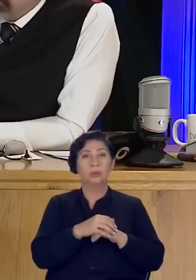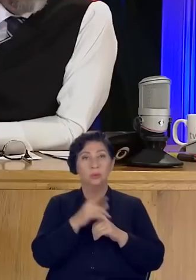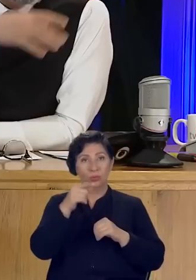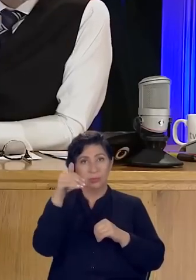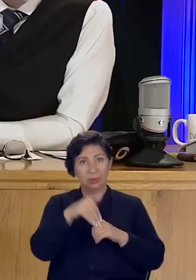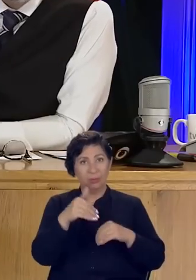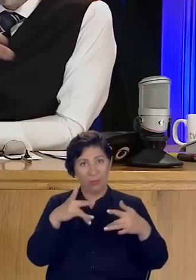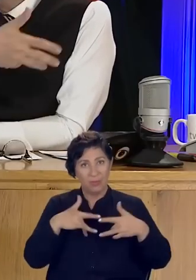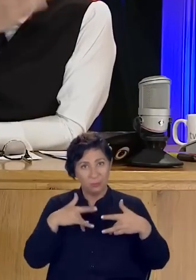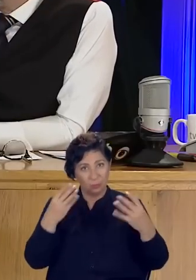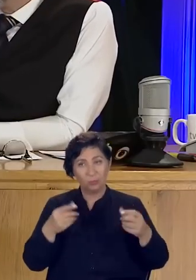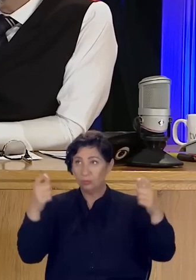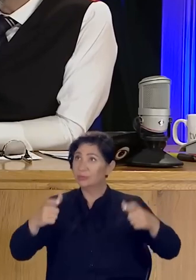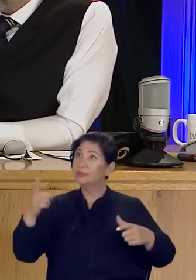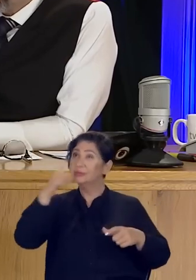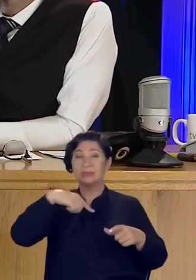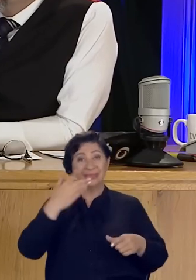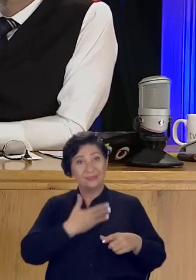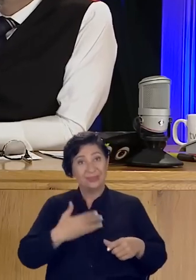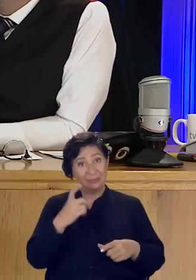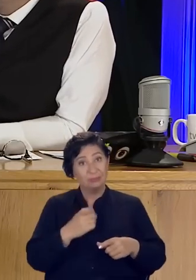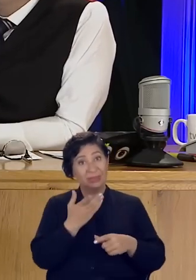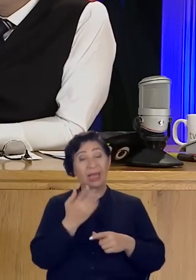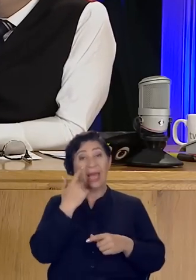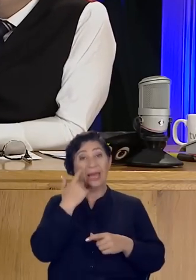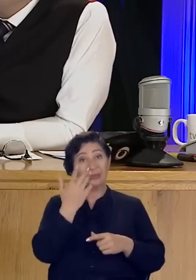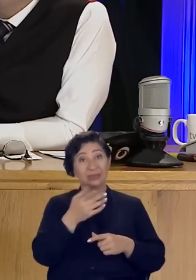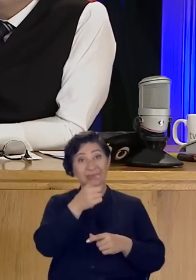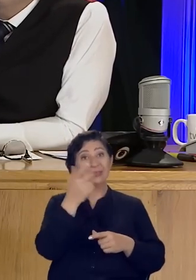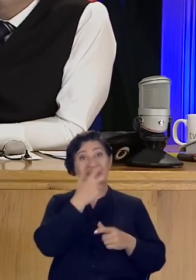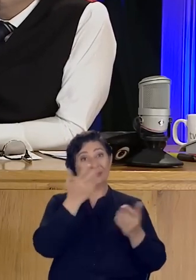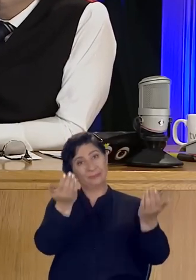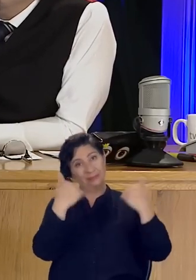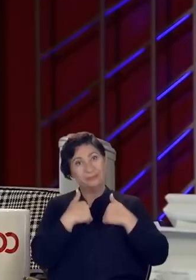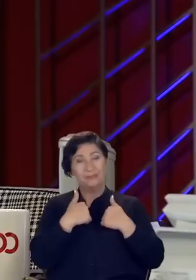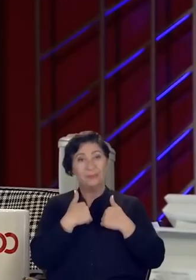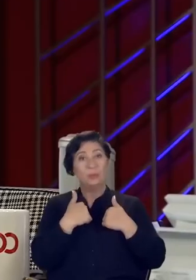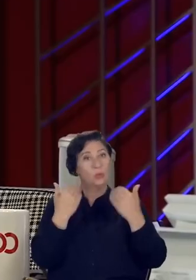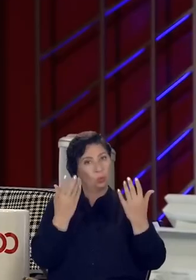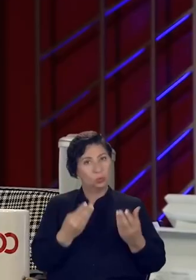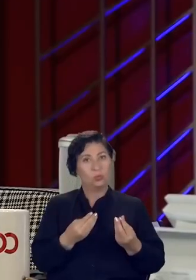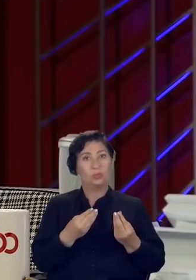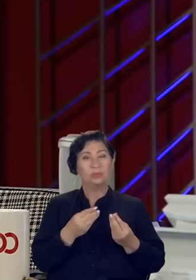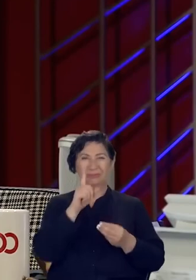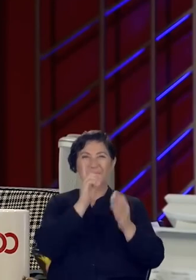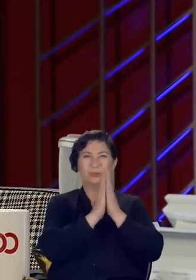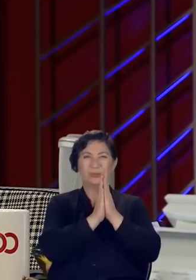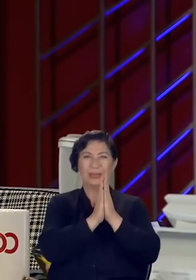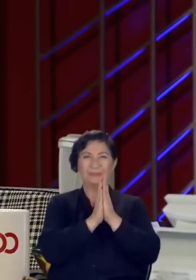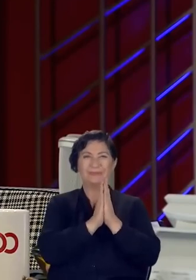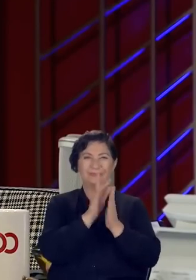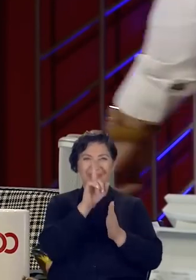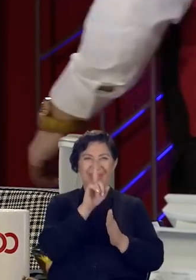olduğunuza memnun musunuz? Sevdiniz mi kabareyi? Çok sevdim. Hayırlı olsun. Sizi burada sahneye çıkaralım. Olur. Hı? Bir dakika, özür dilerim.